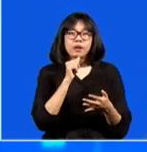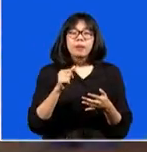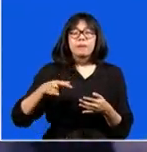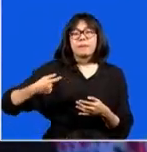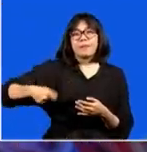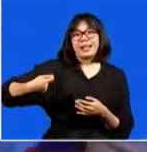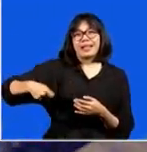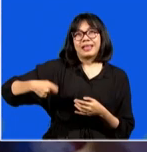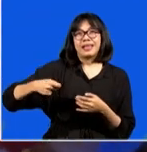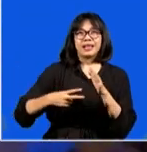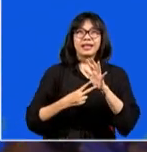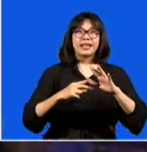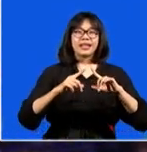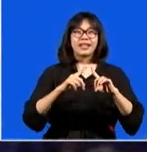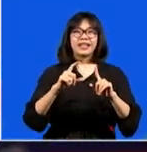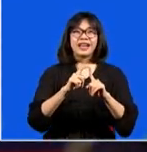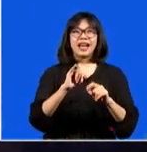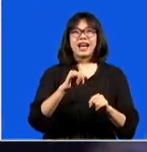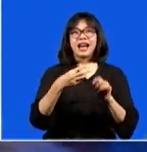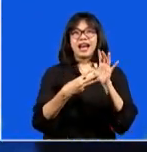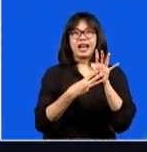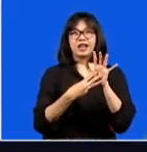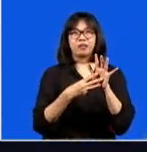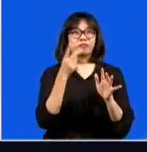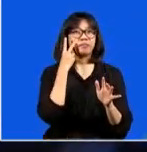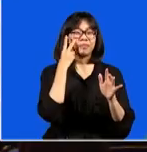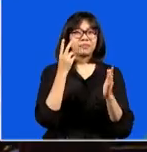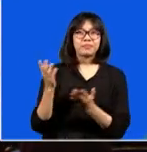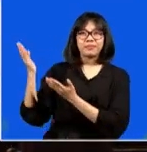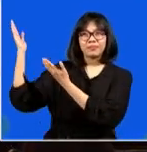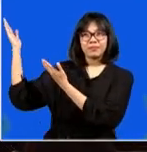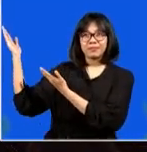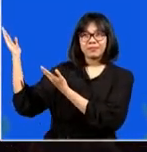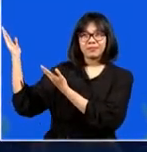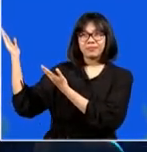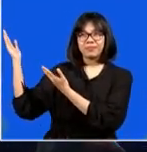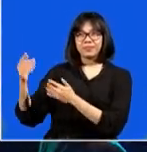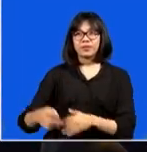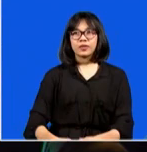Mas menteri Nadim Anwar makam kami persilakan turun naik ke atas panggung